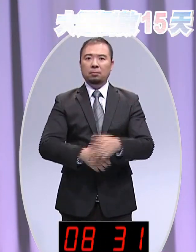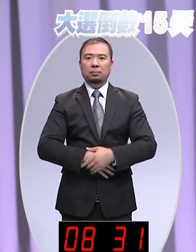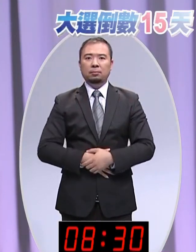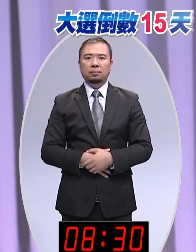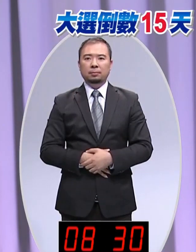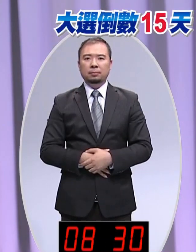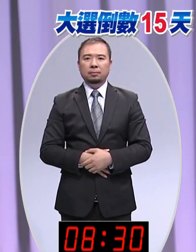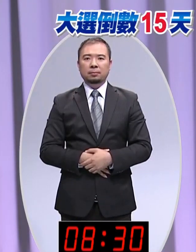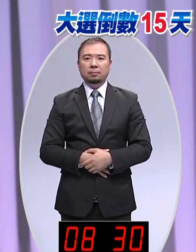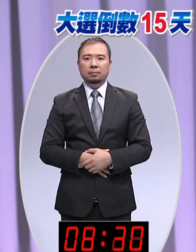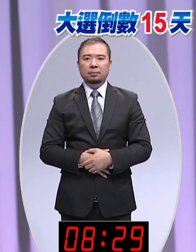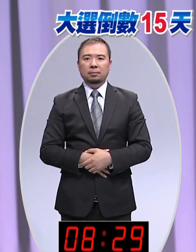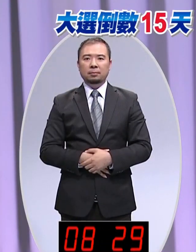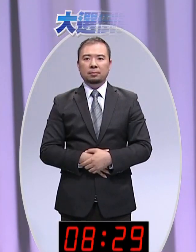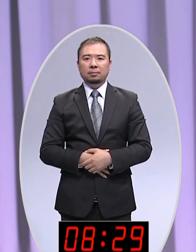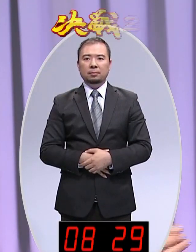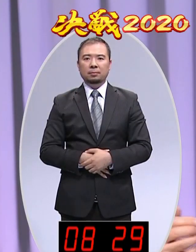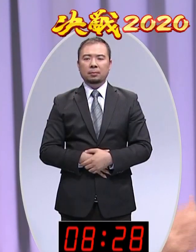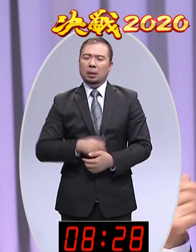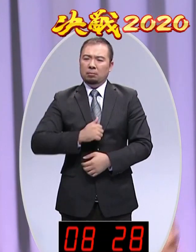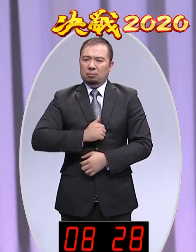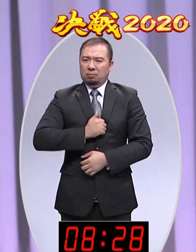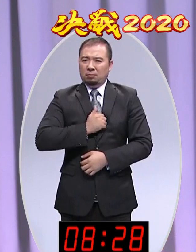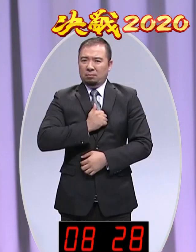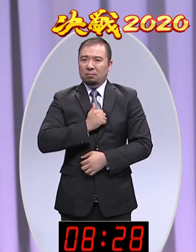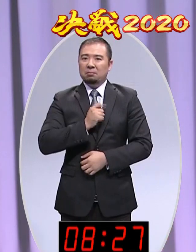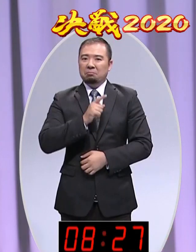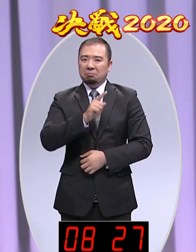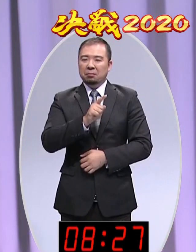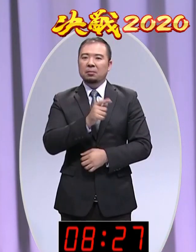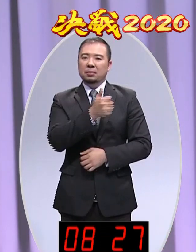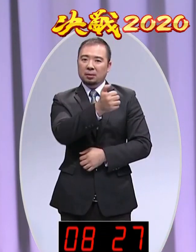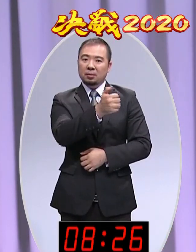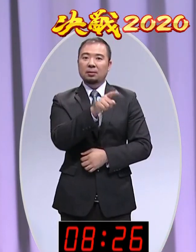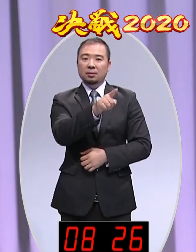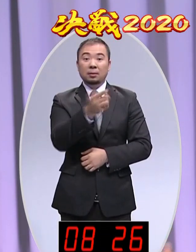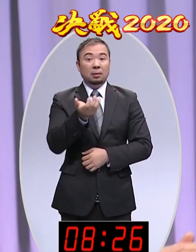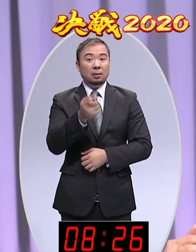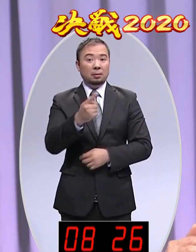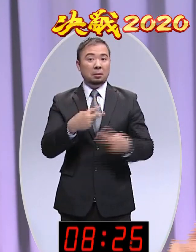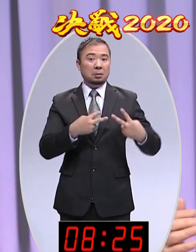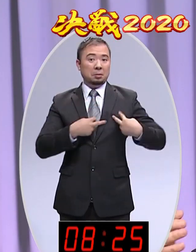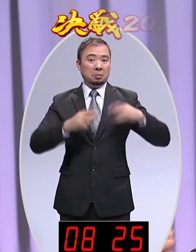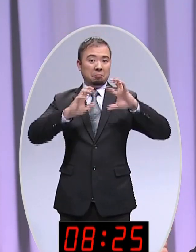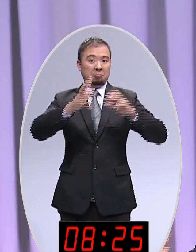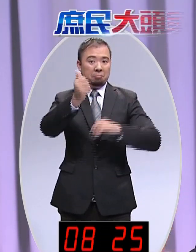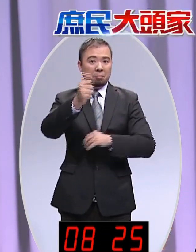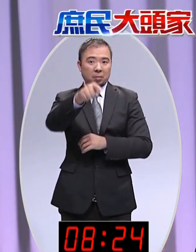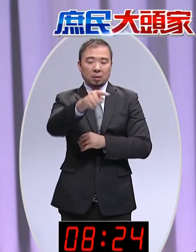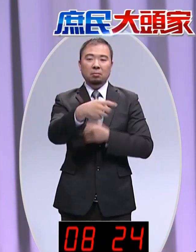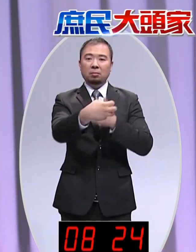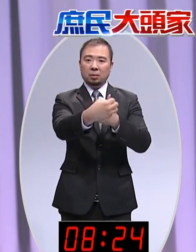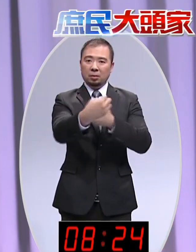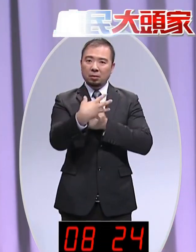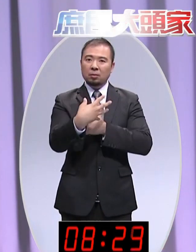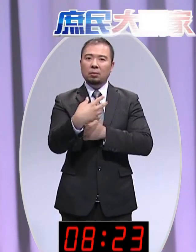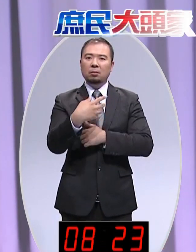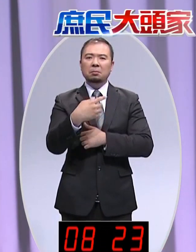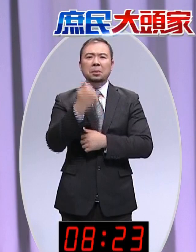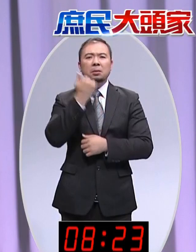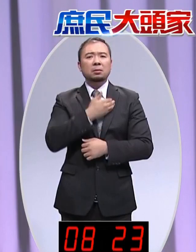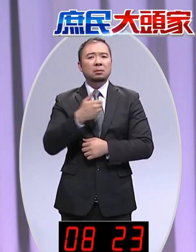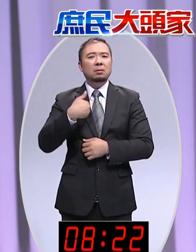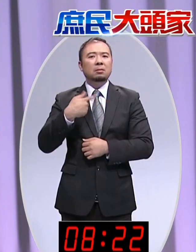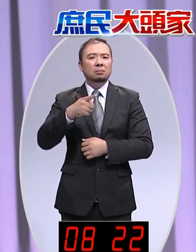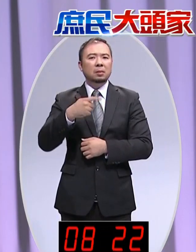我谢谢刚刚蔡总统给我说的，那就是也许我对某些事情不一